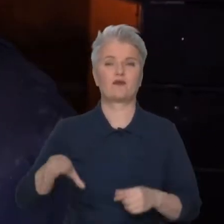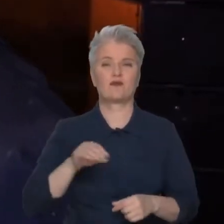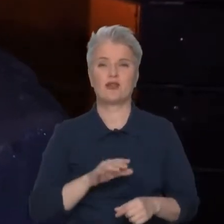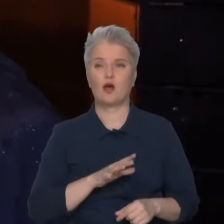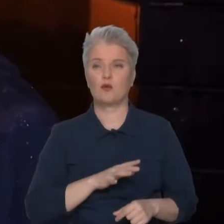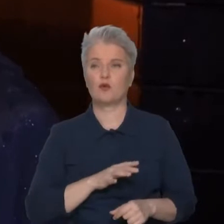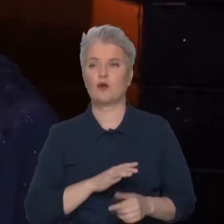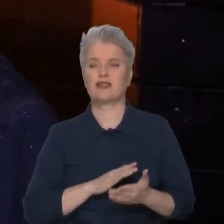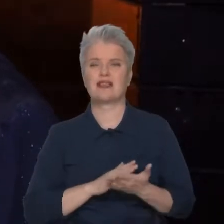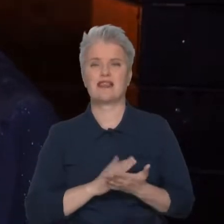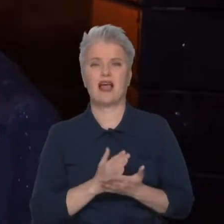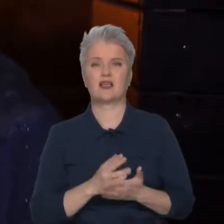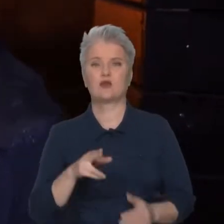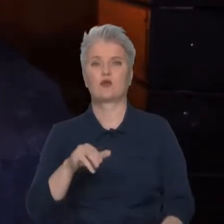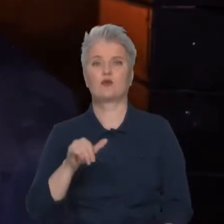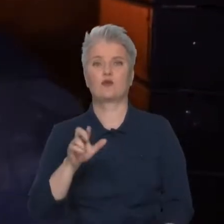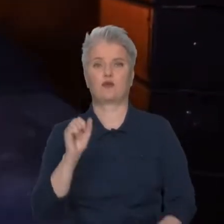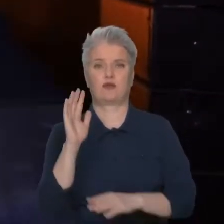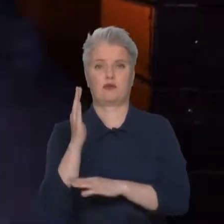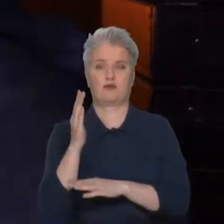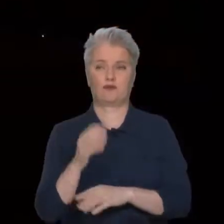з якісного дуба.